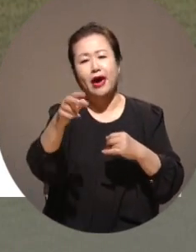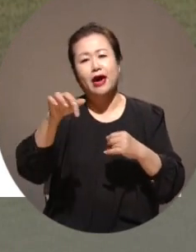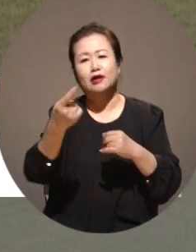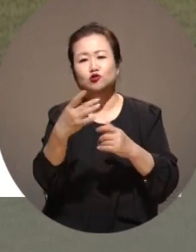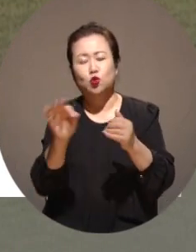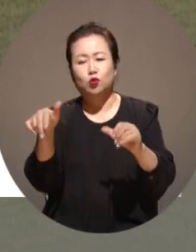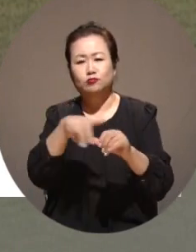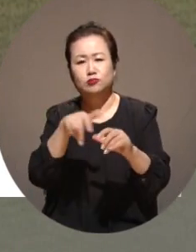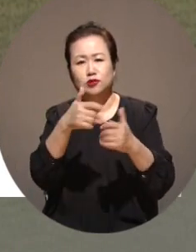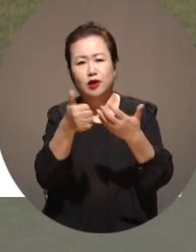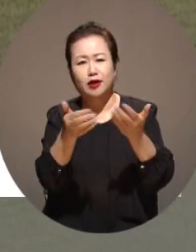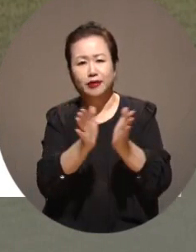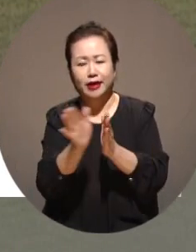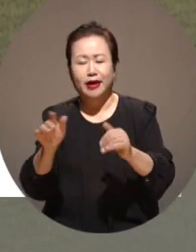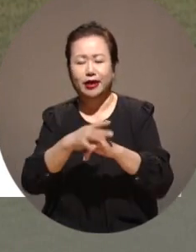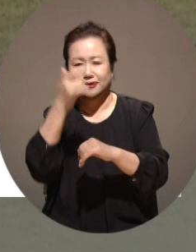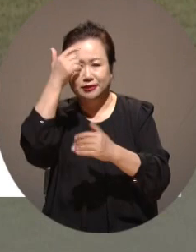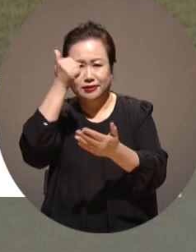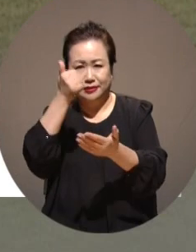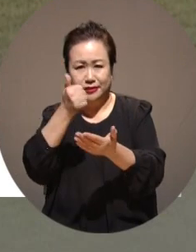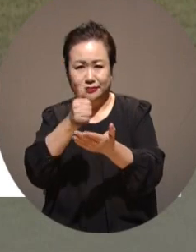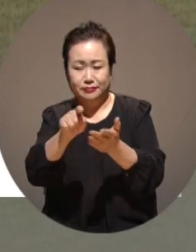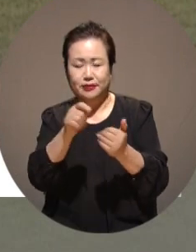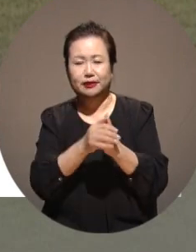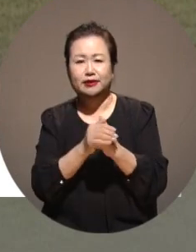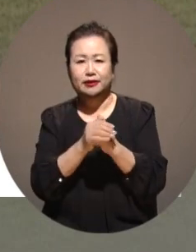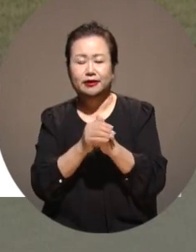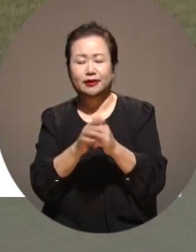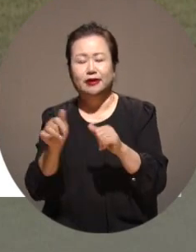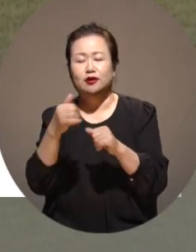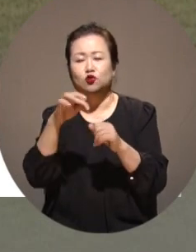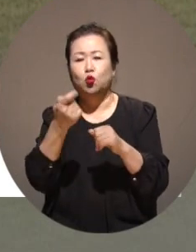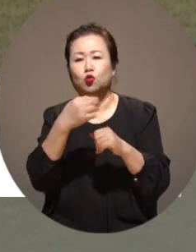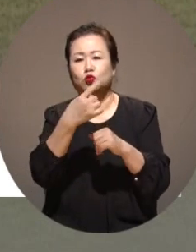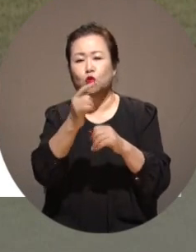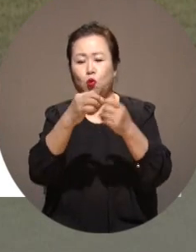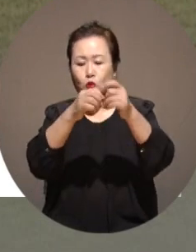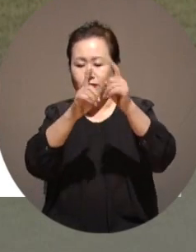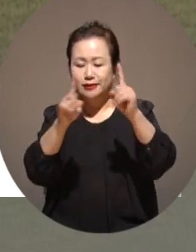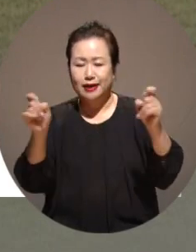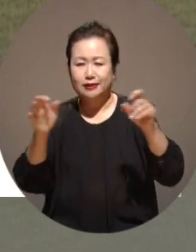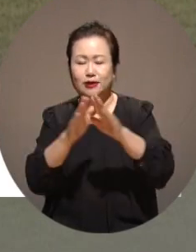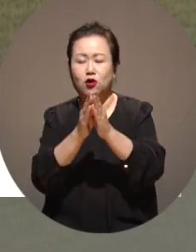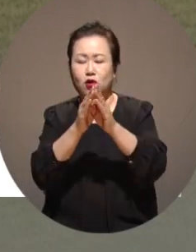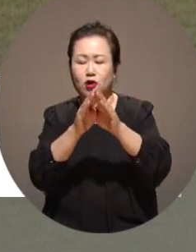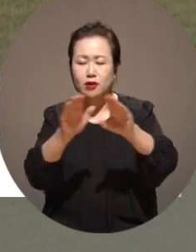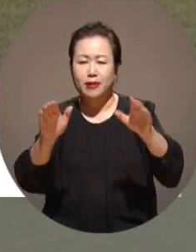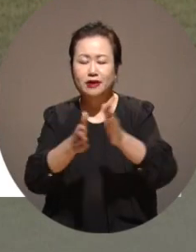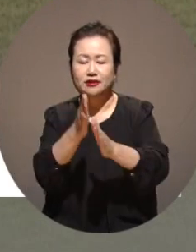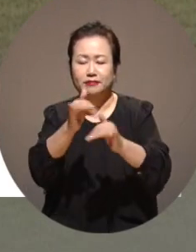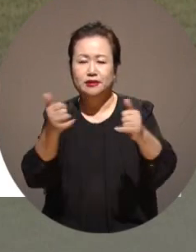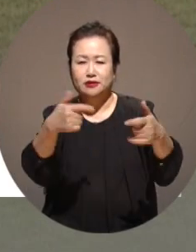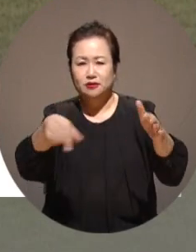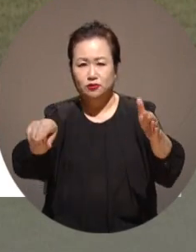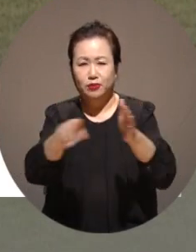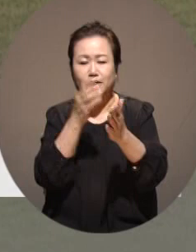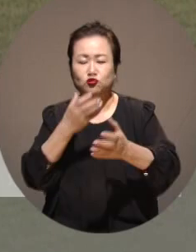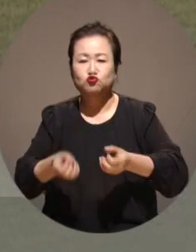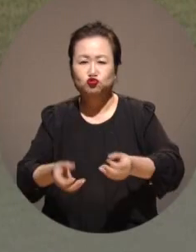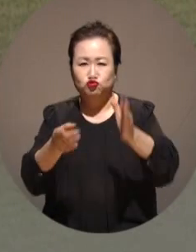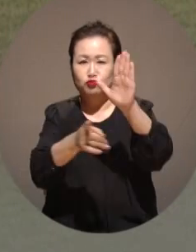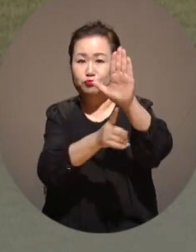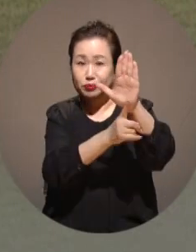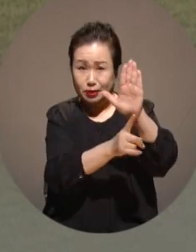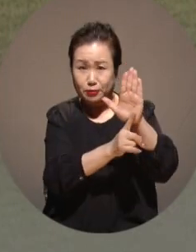성파스님이 자신이 기관은 양산 통도사에서 불교신도는 물론이고 일반 시민들을 위한 봉축 버벌을